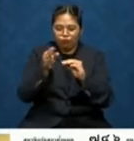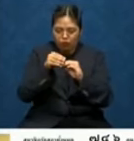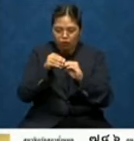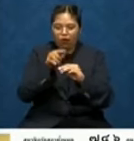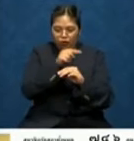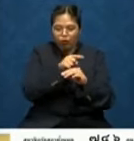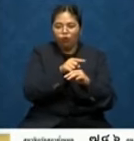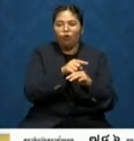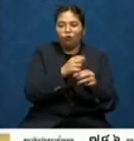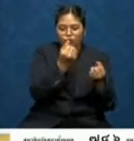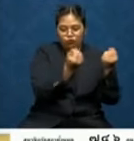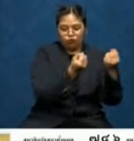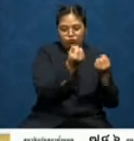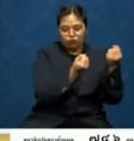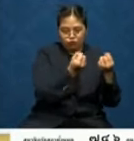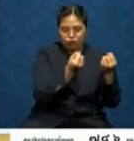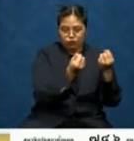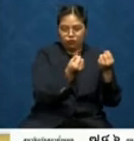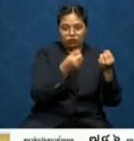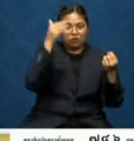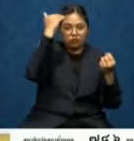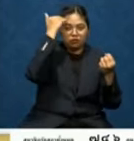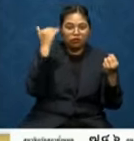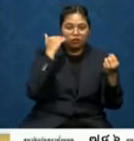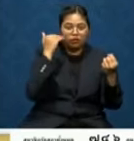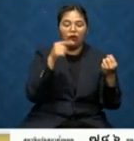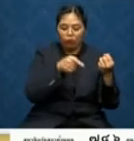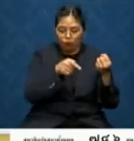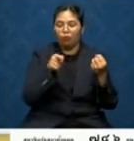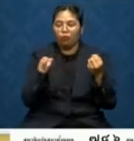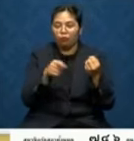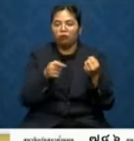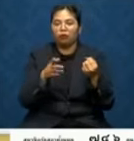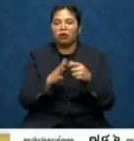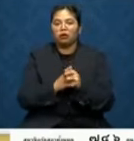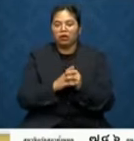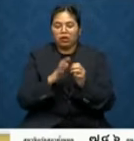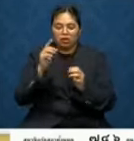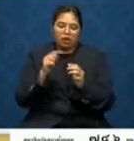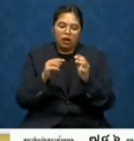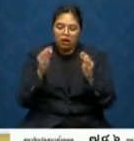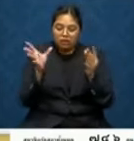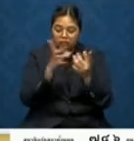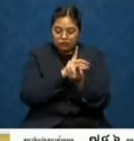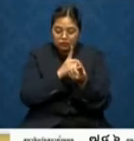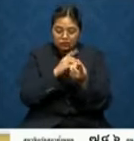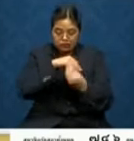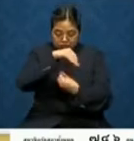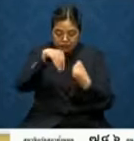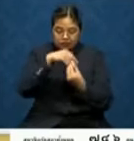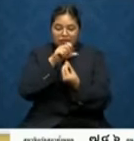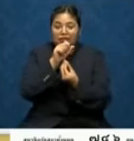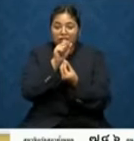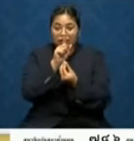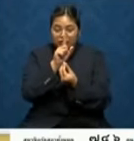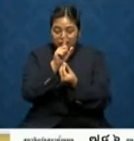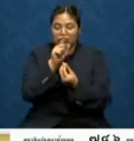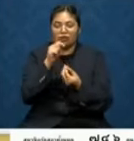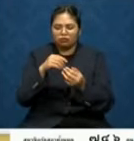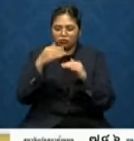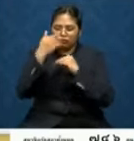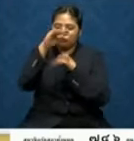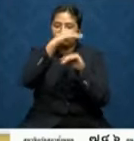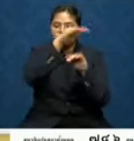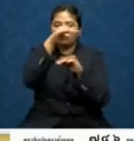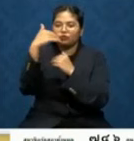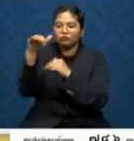นกระแสความคิดในเรื่องของซอฟต์พาวเวอร์กระแสความคิดในเรื่องของเศรษฐกิจสร้างสรรค์ที่จะต้องส่งออกไปต่างประเทศที่